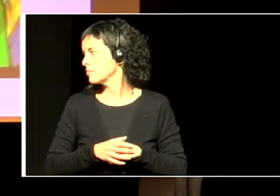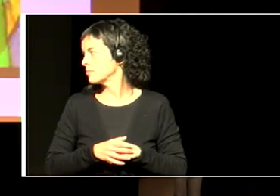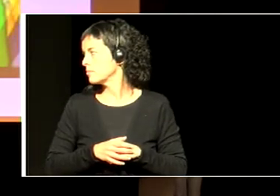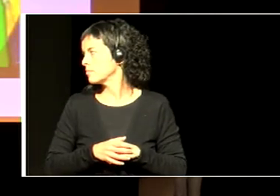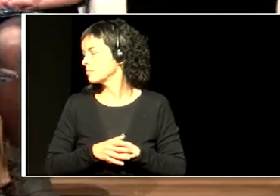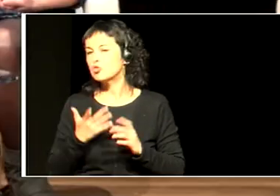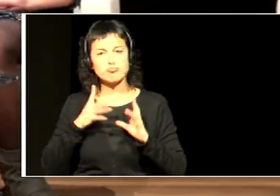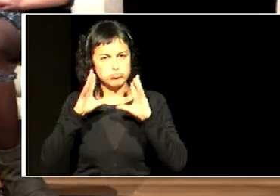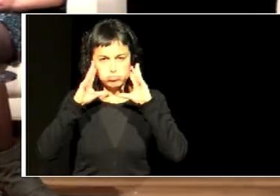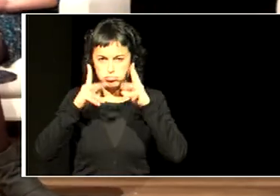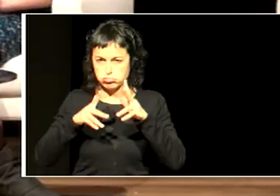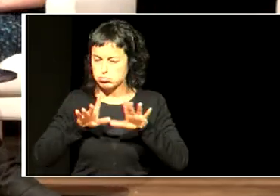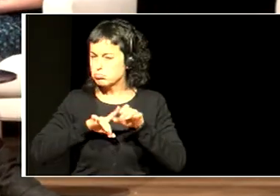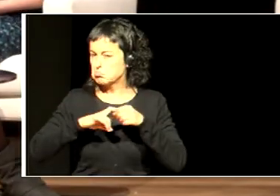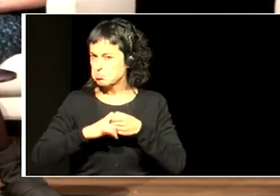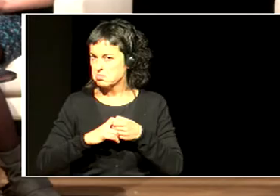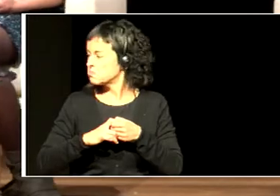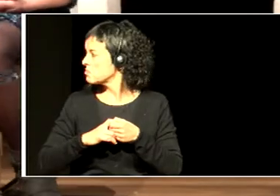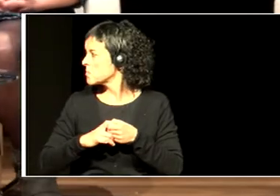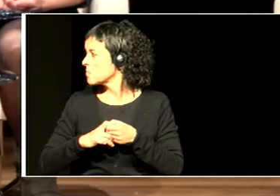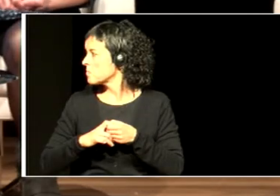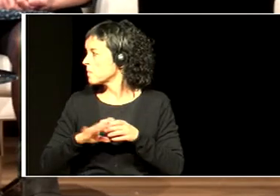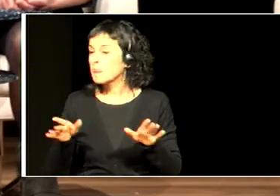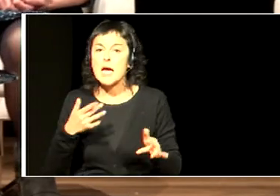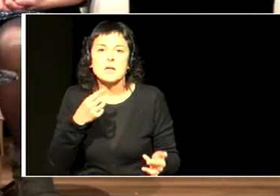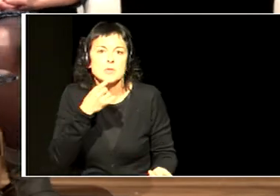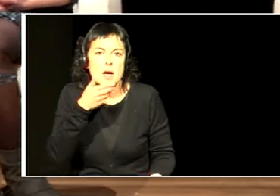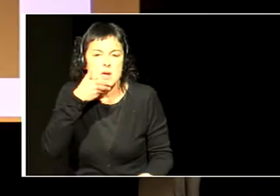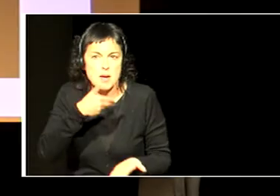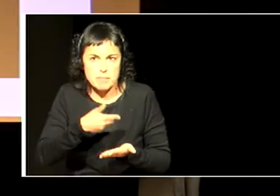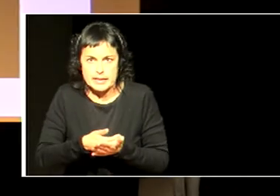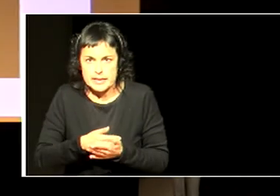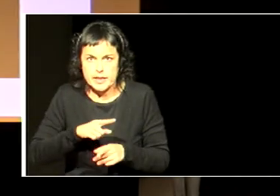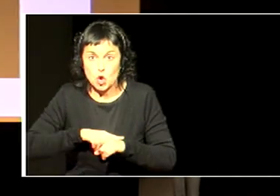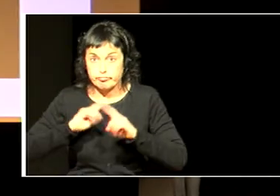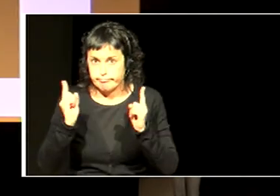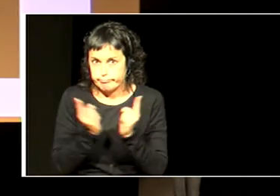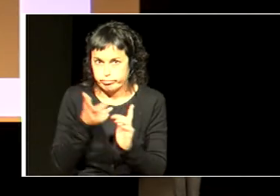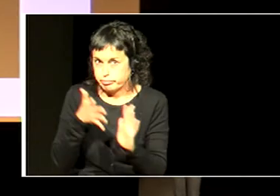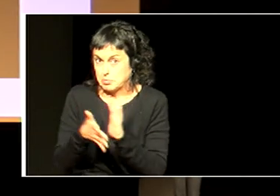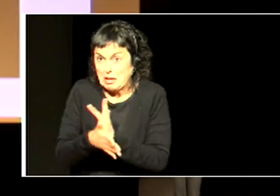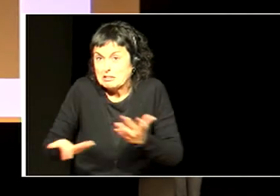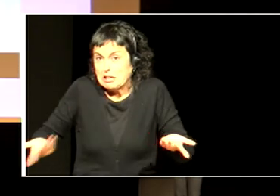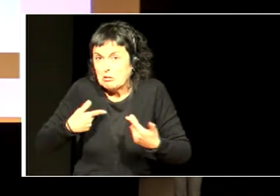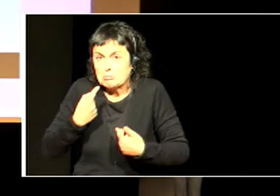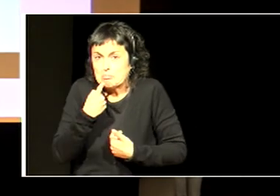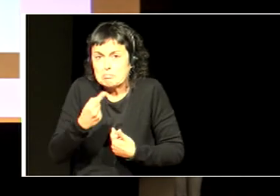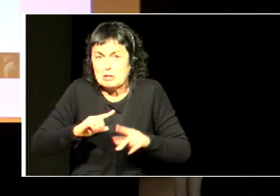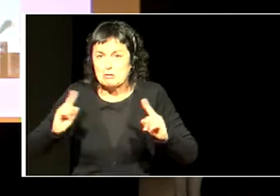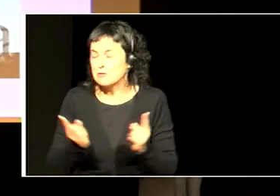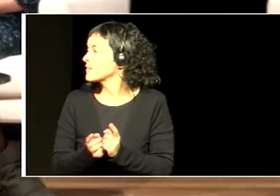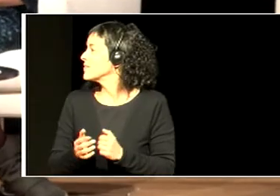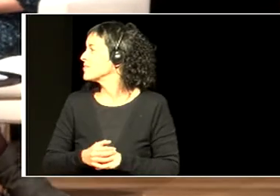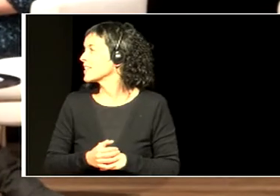implikatua. Ez dakit, ni esan didate oso labur, esplikatu behar nuela, bani oso labur. Bueno, eskerrik